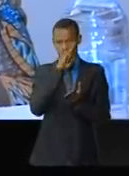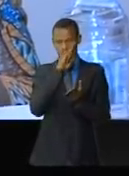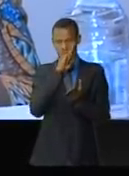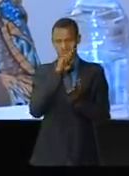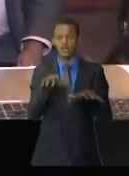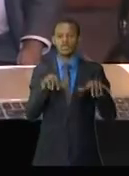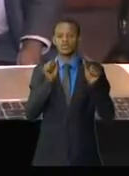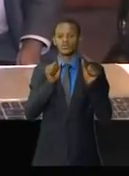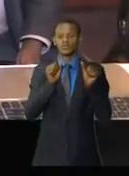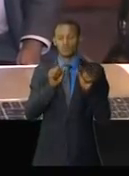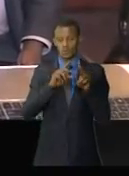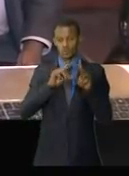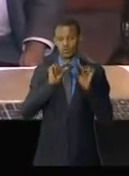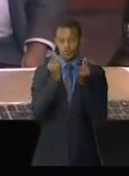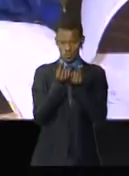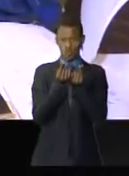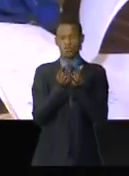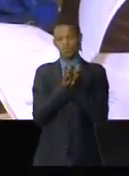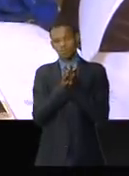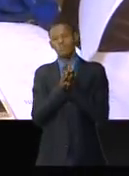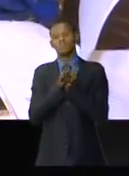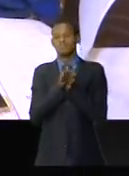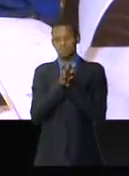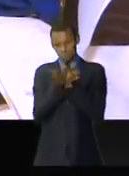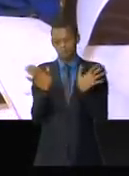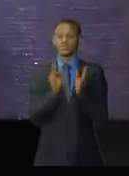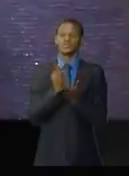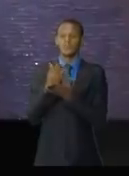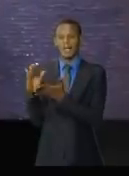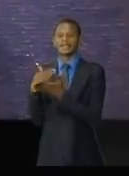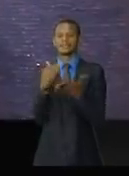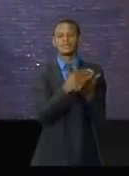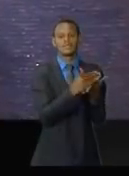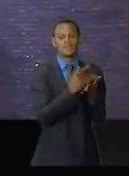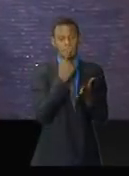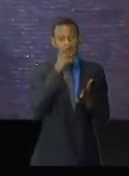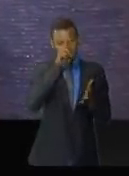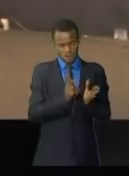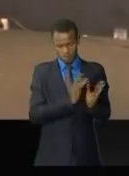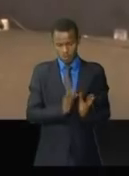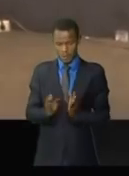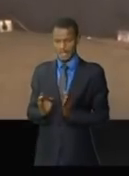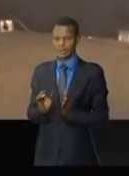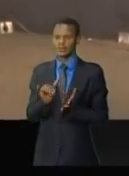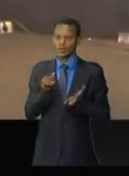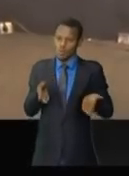multipartite. Le futur se cherche aujourd'hui, donc il faut préparer cela, a martelé le